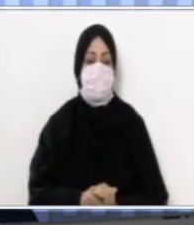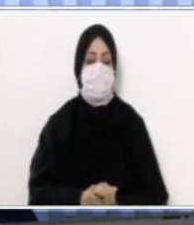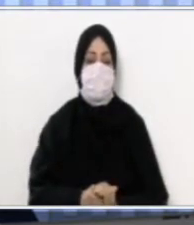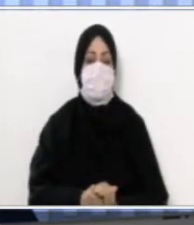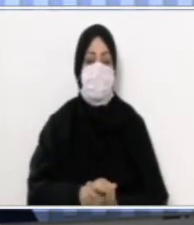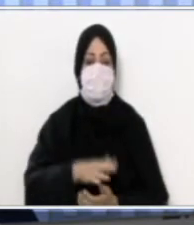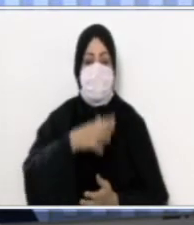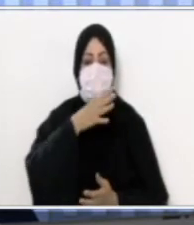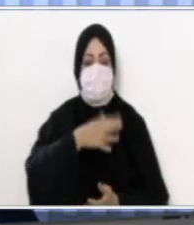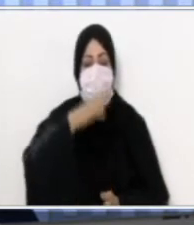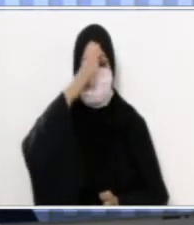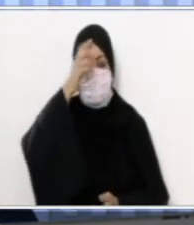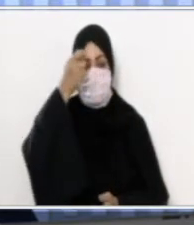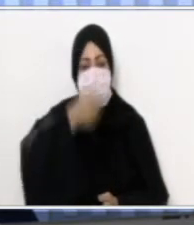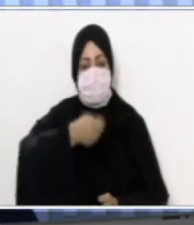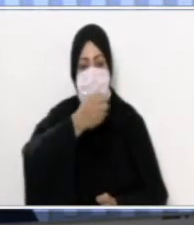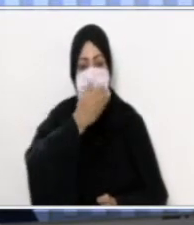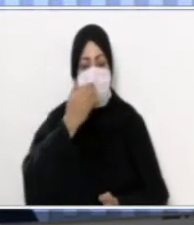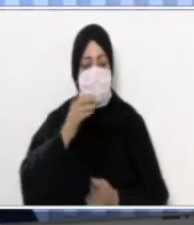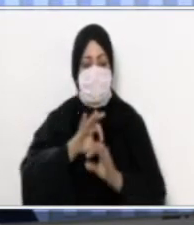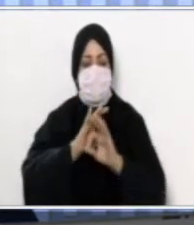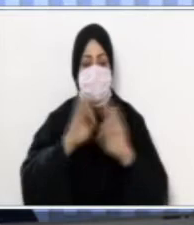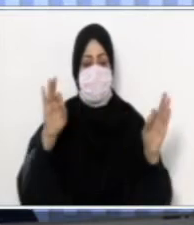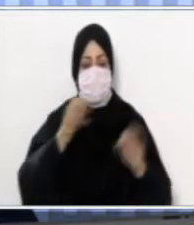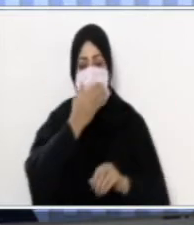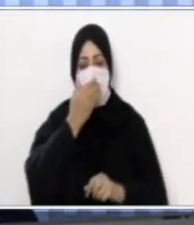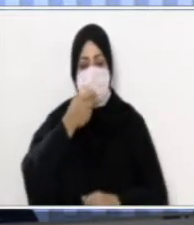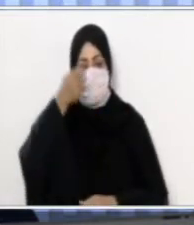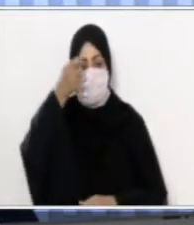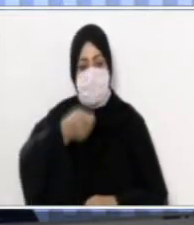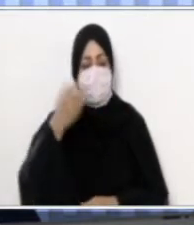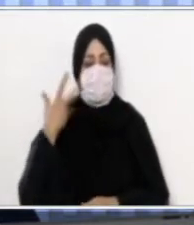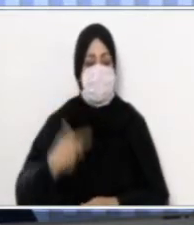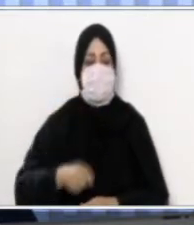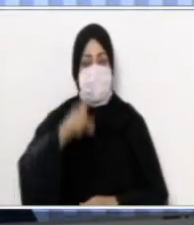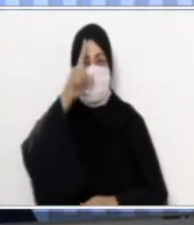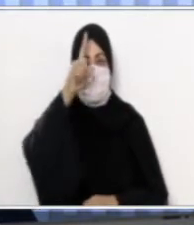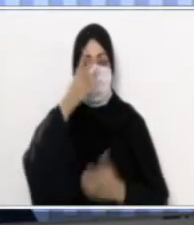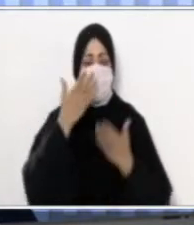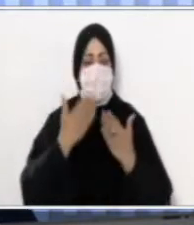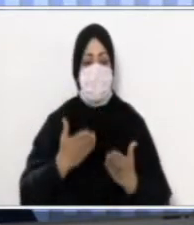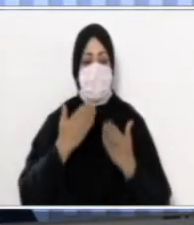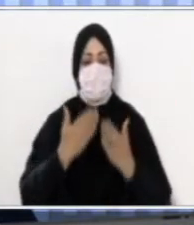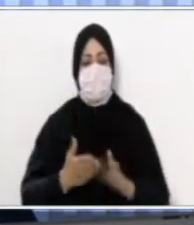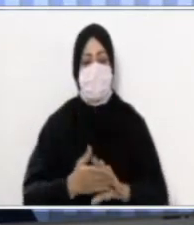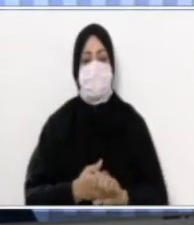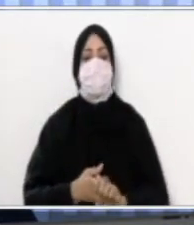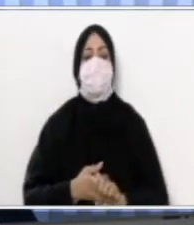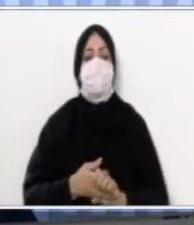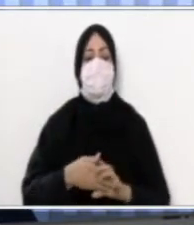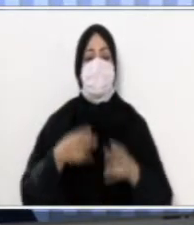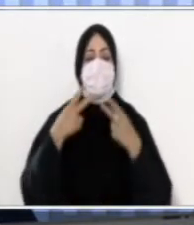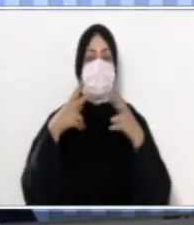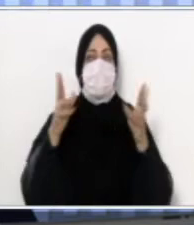بخير. يا رب العالمين إن شاء الله. الله يتقبل منا ومنكم. يا رب إن شاء الله كل عام بحيثين يا رب.